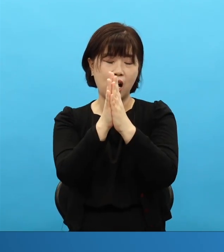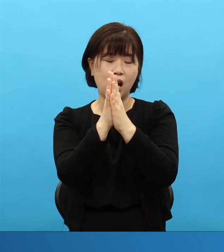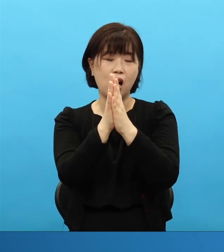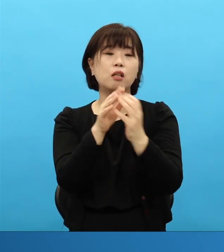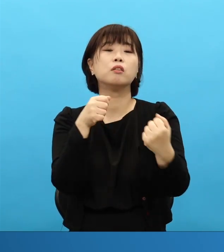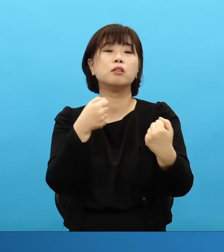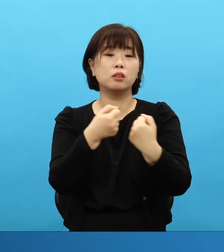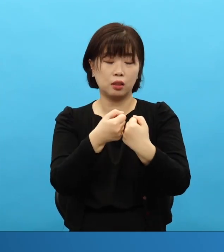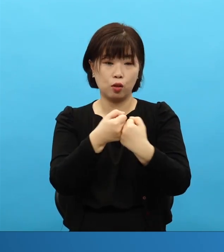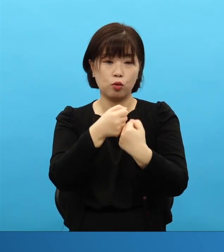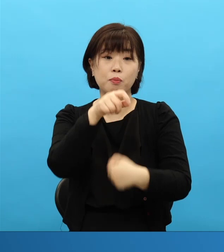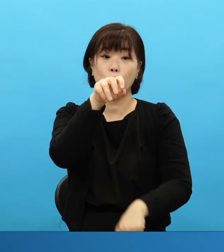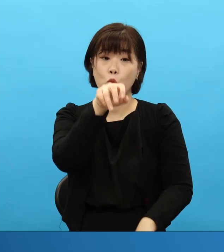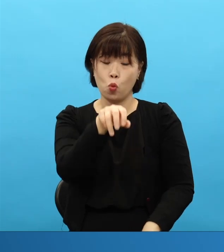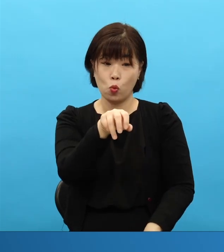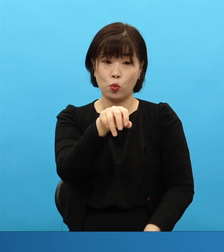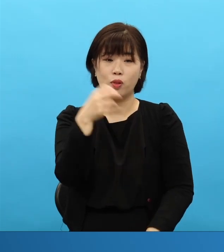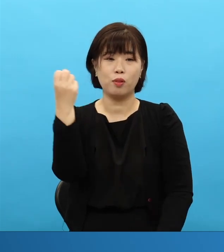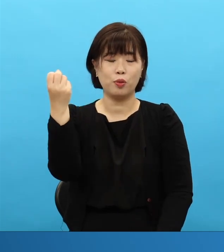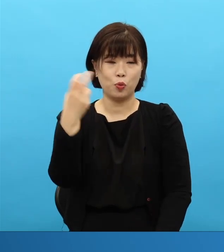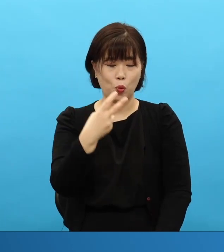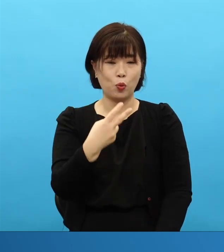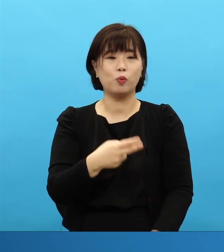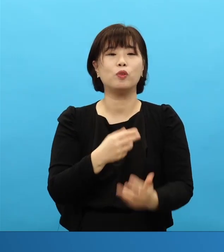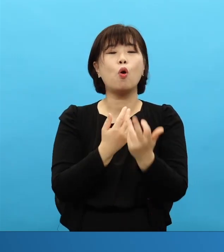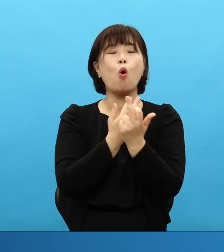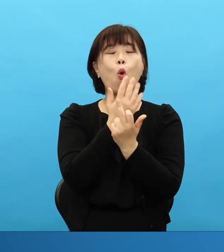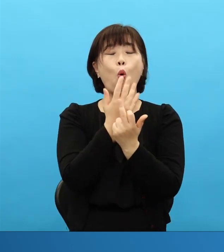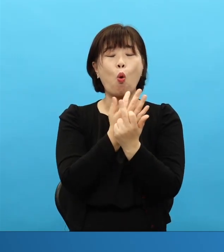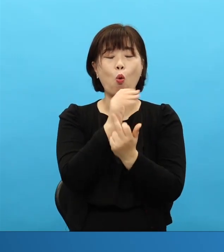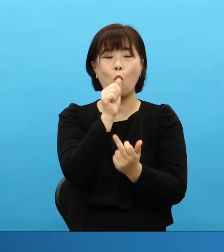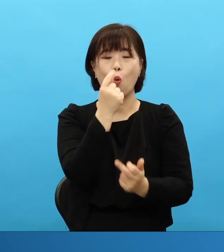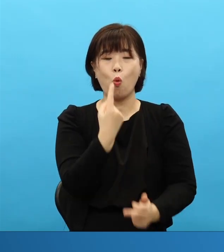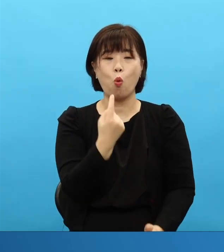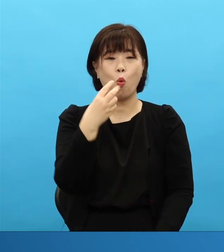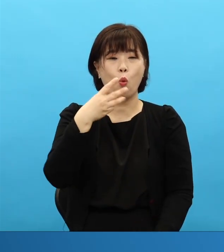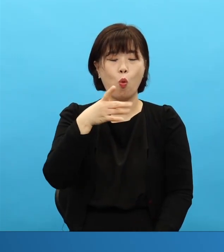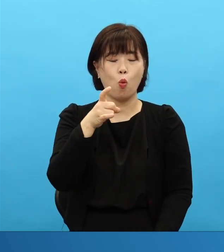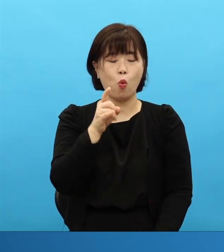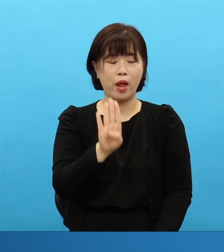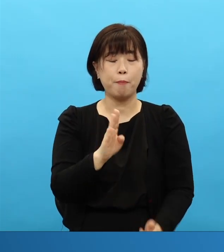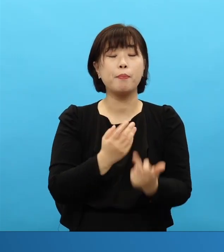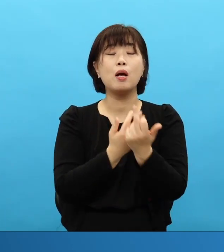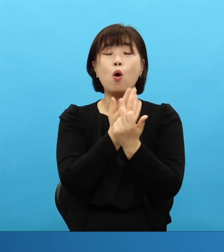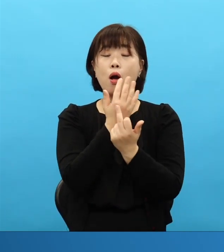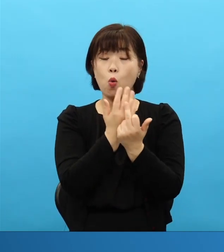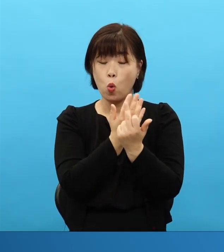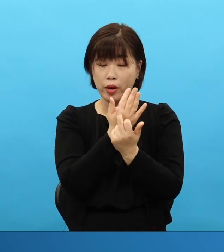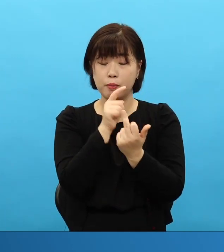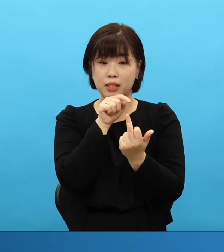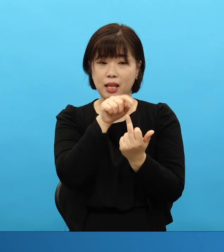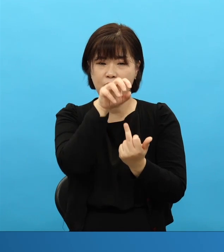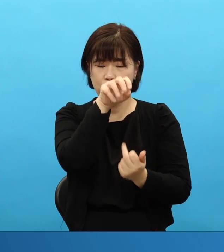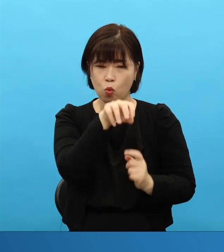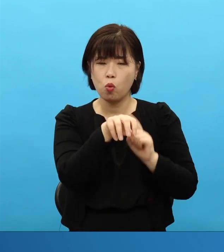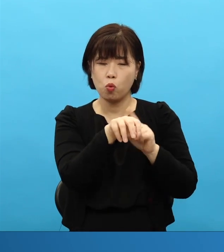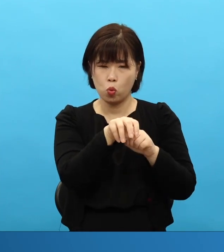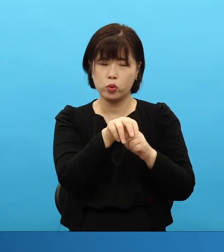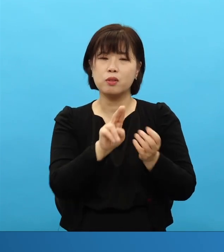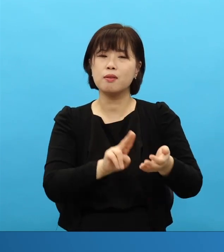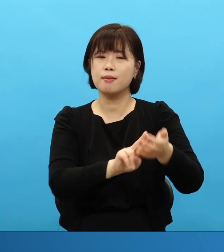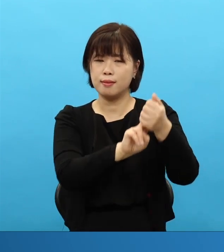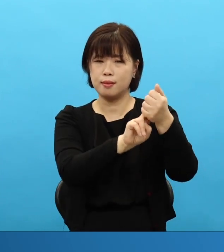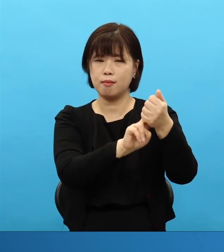이거는 호렙산입니다. And this is Mount Horeb. 절대 엘리야가 선택한 게 없어요. And there's nothing really that Elijah 이게 made a 이제 choice 세계 of.